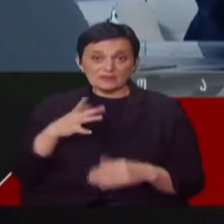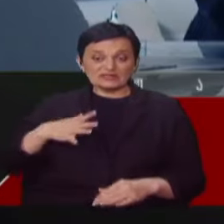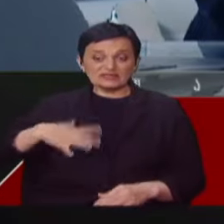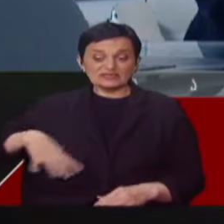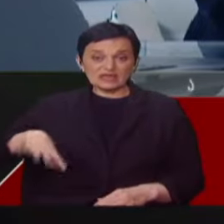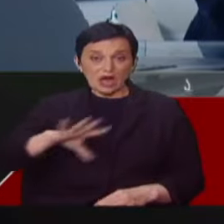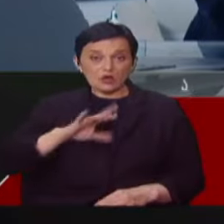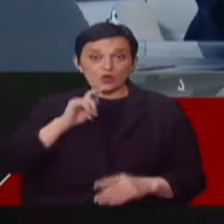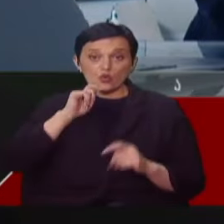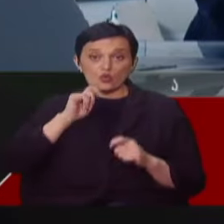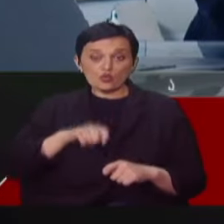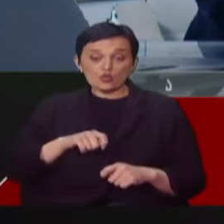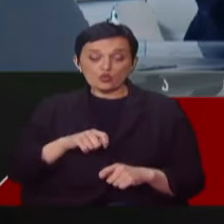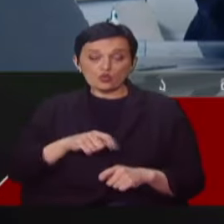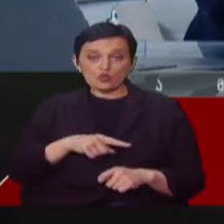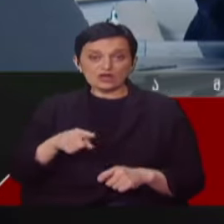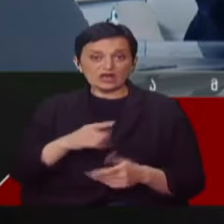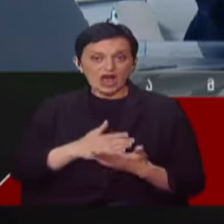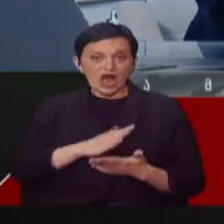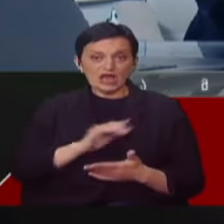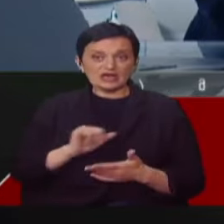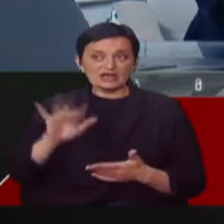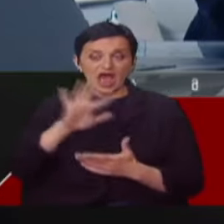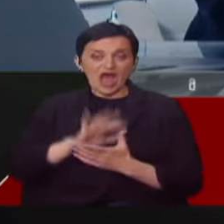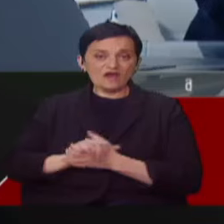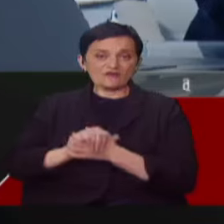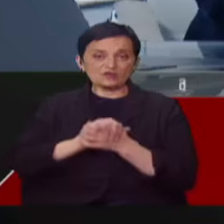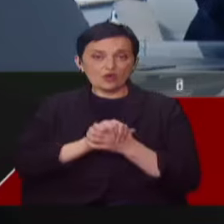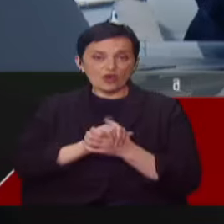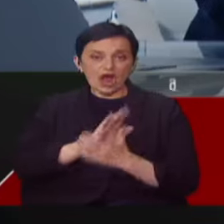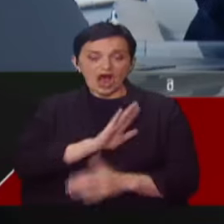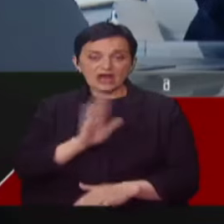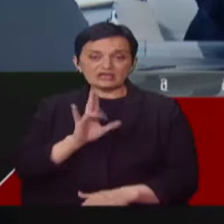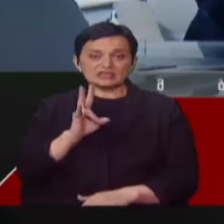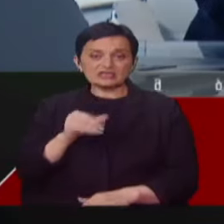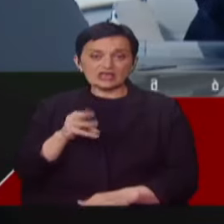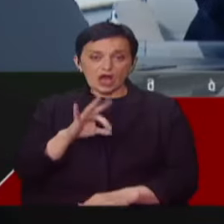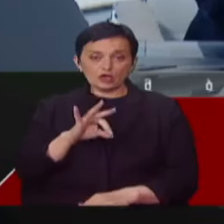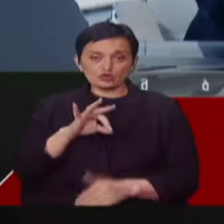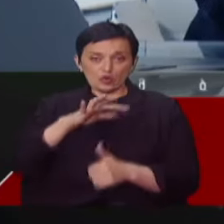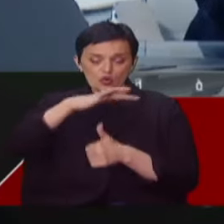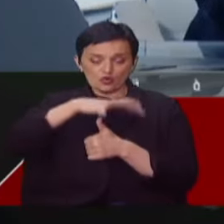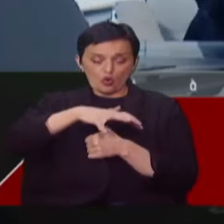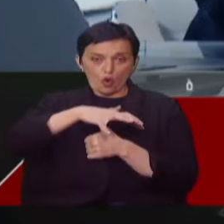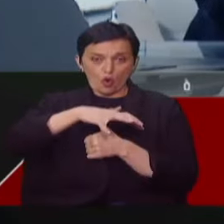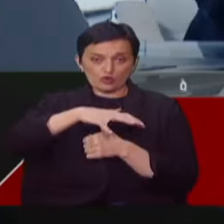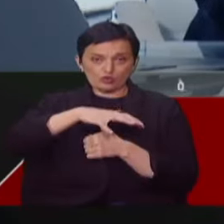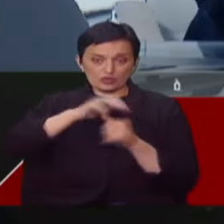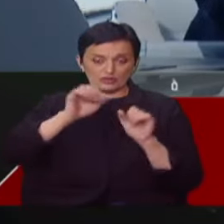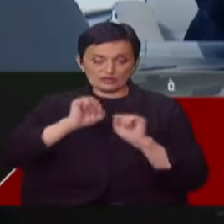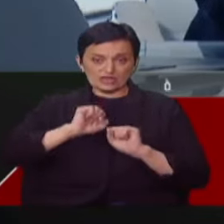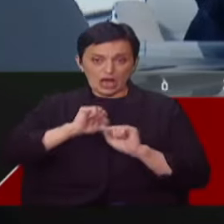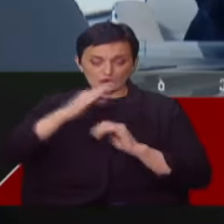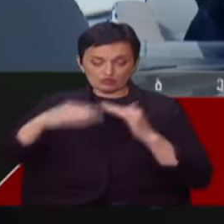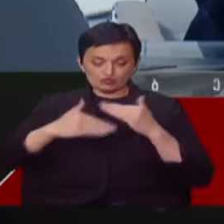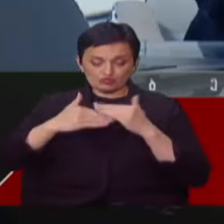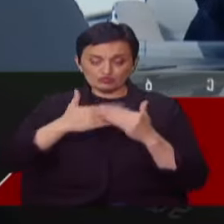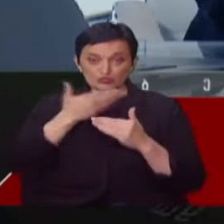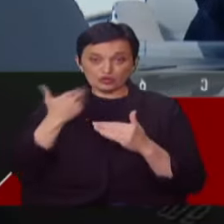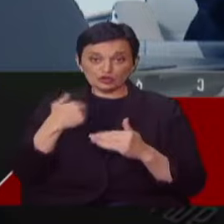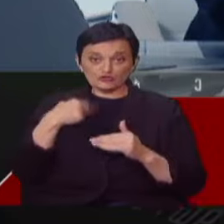საქართველო და არც უკრაინა არ არის არც ევროკავშირის და არც ნატოს კოლგის და ფარის ქვეშ დაცული. და ჩვენ